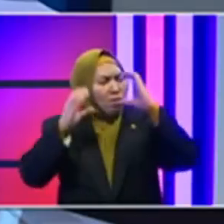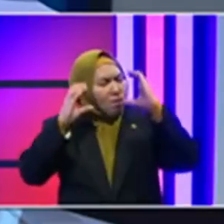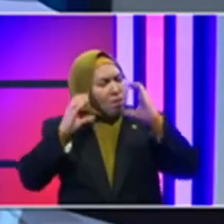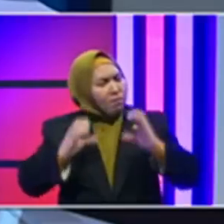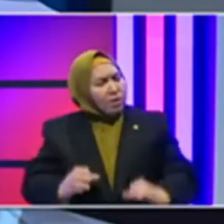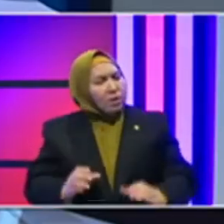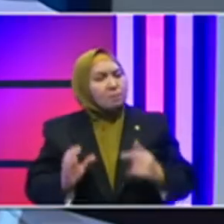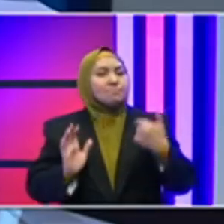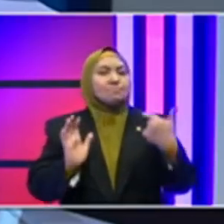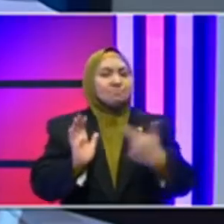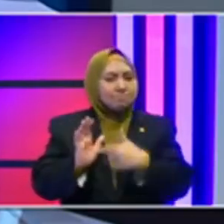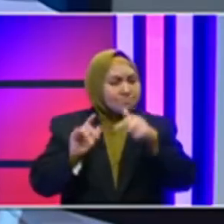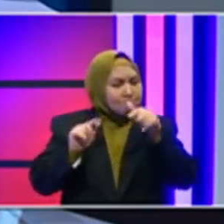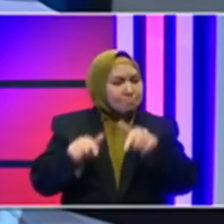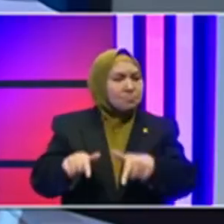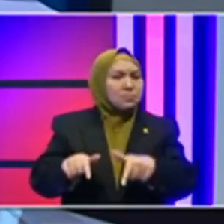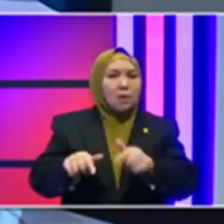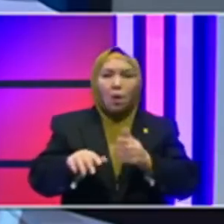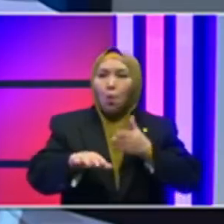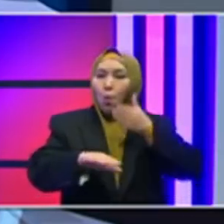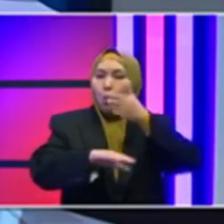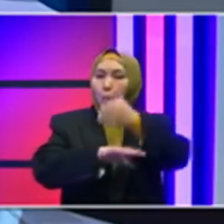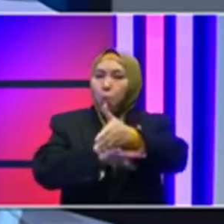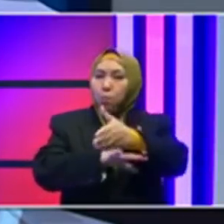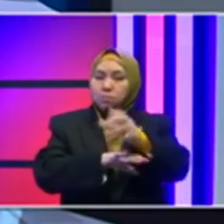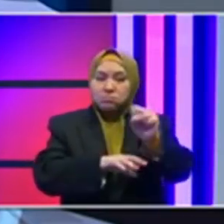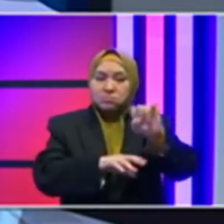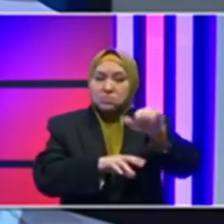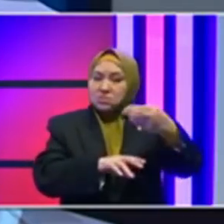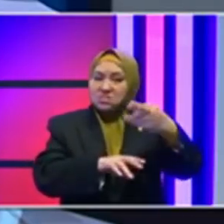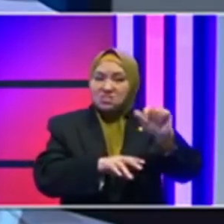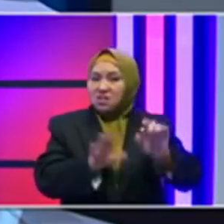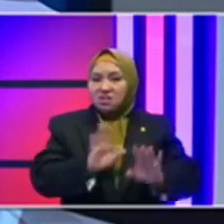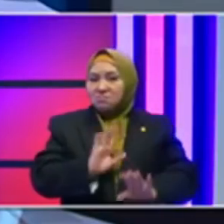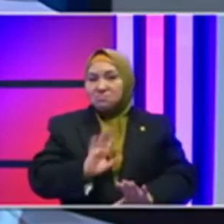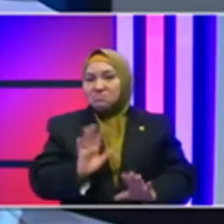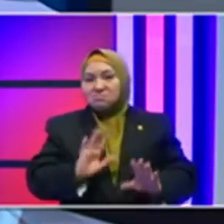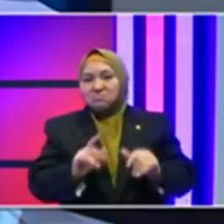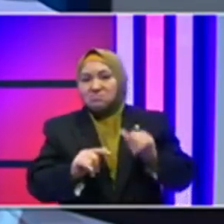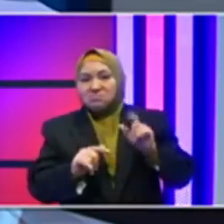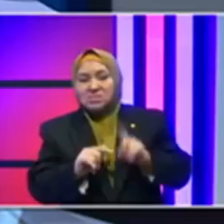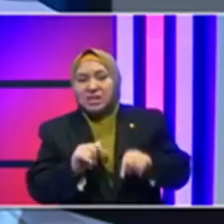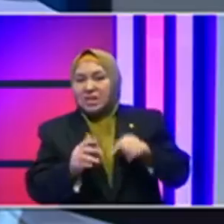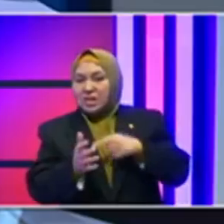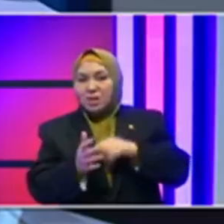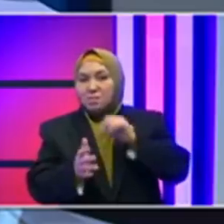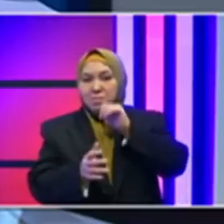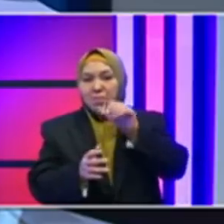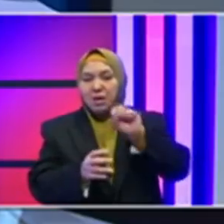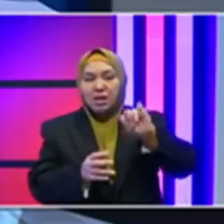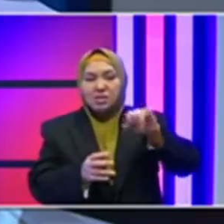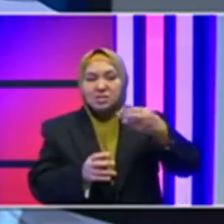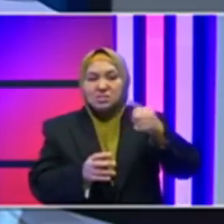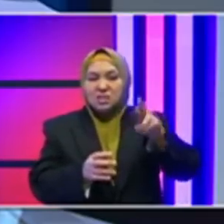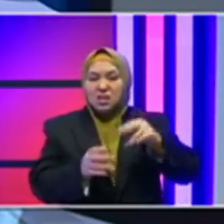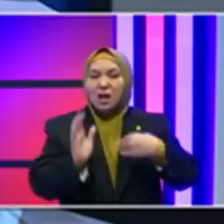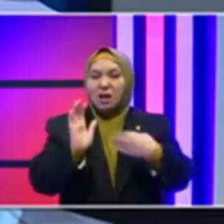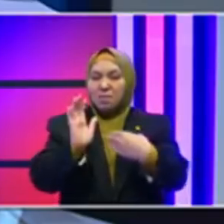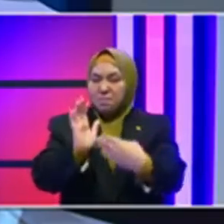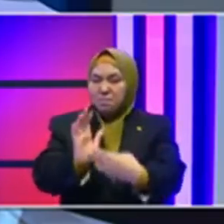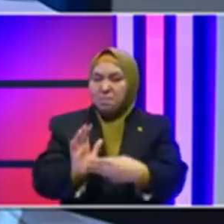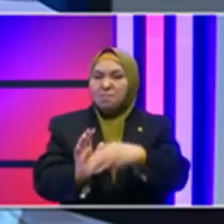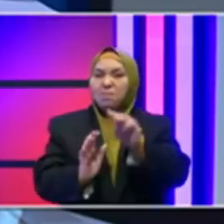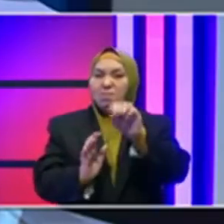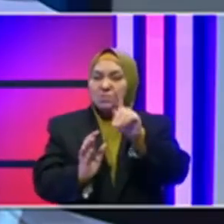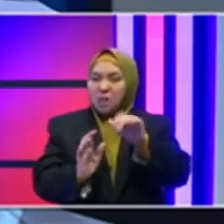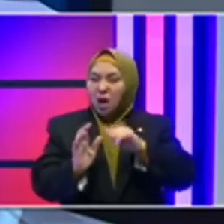ini melampaui batasan sihir dan mereka meyakini ini bukanlah sihir tetapi ini mukjizat Ya